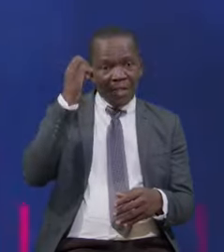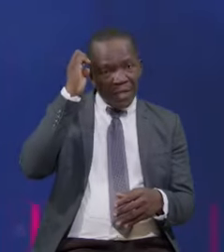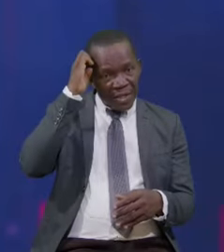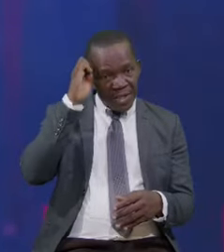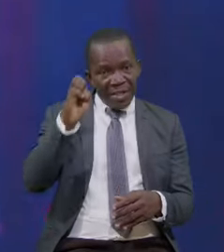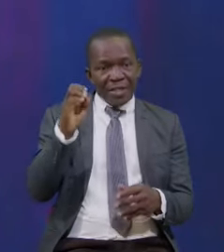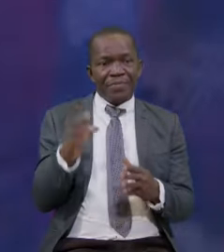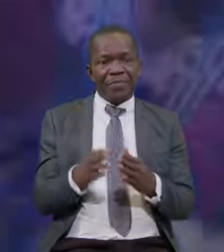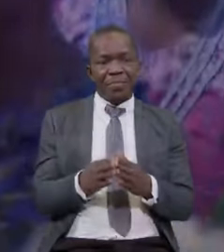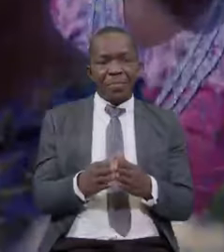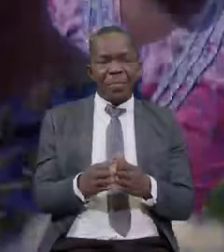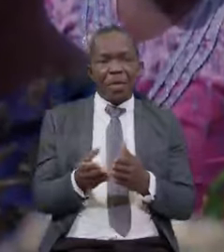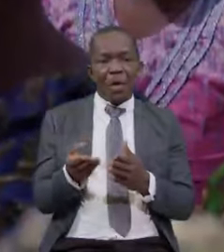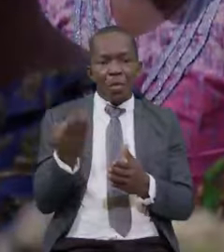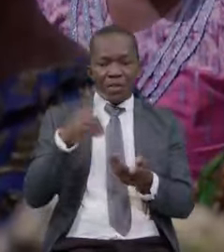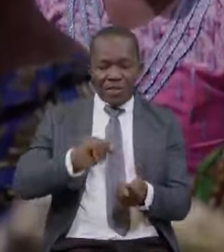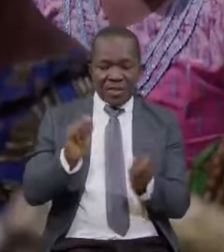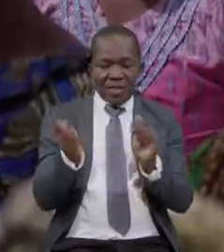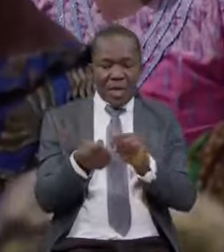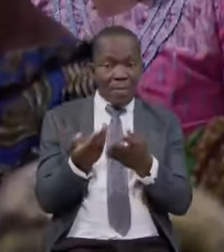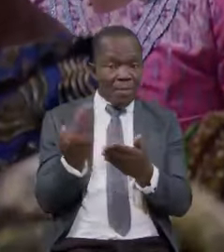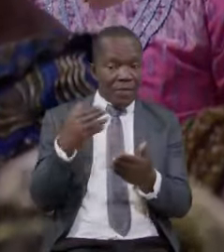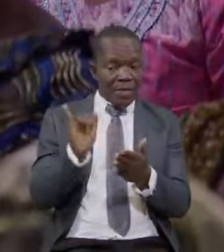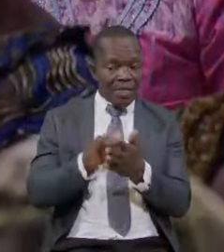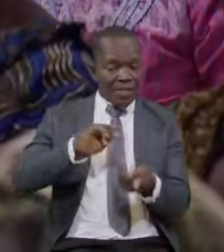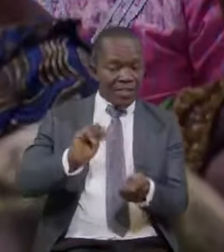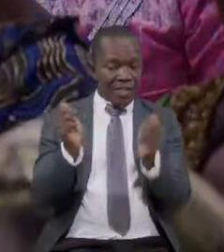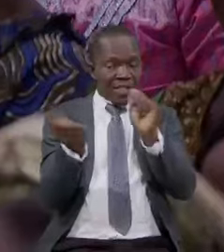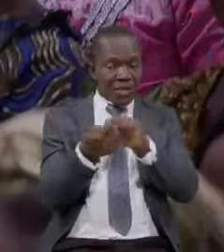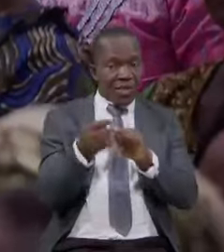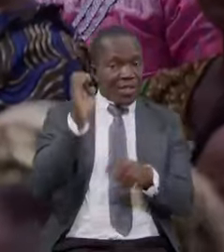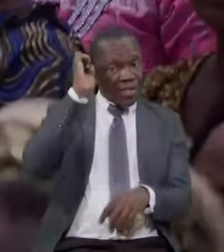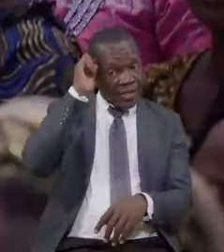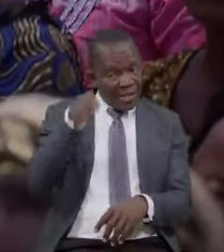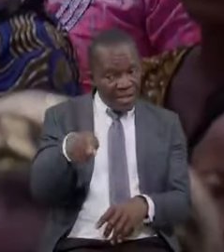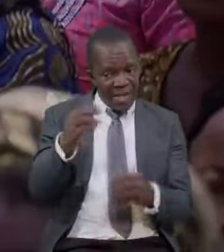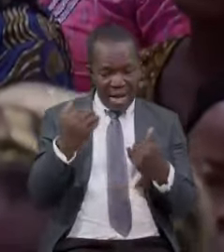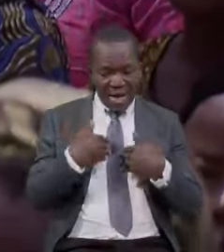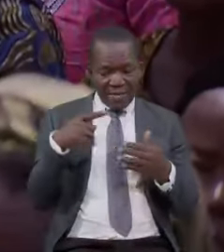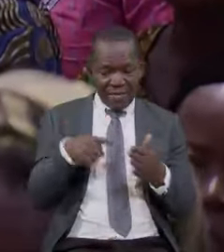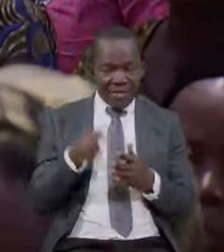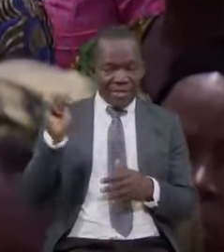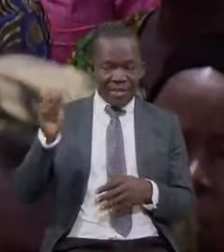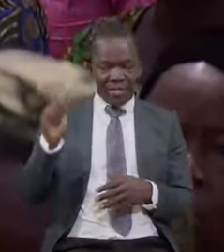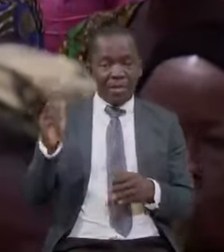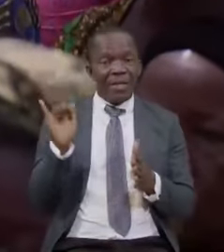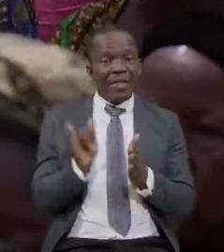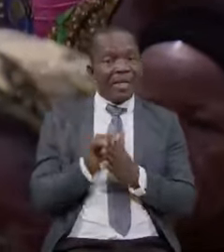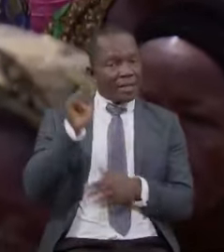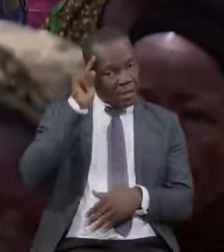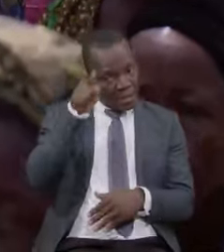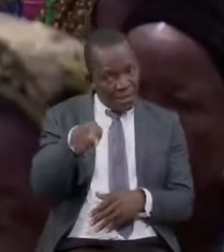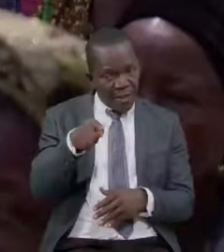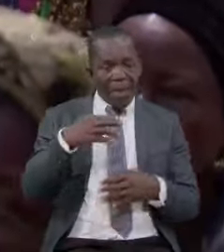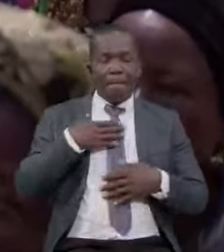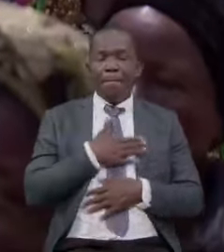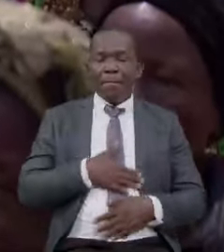enlevé car avant son enlèvement il avait reçu le témoignage qu'il était agréable à Dieu ça c'est